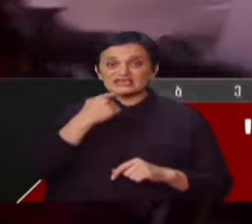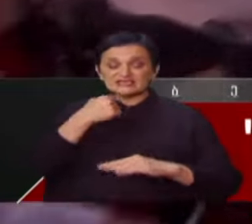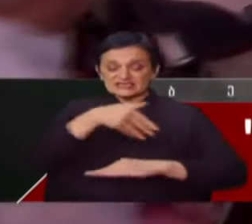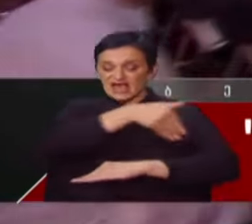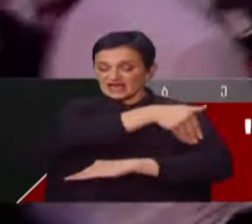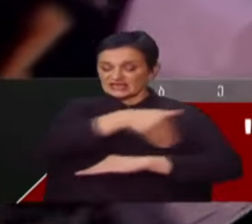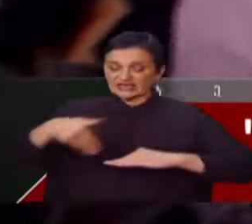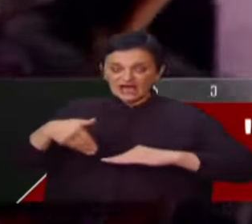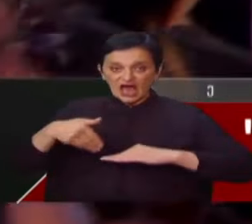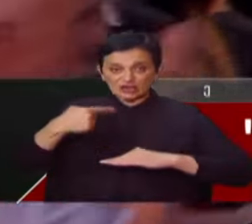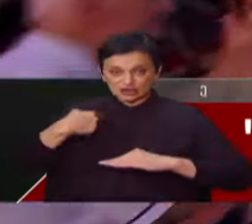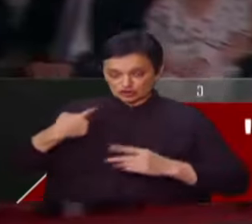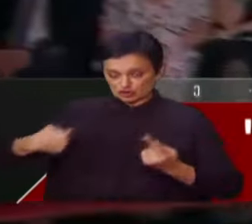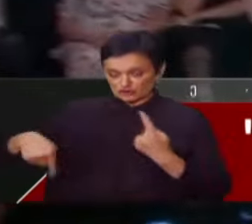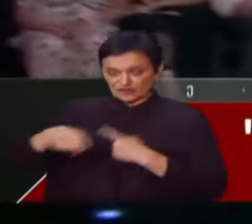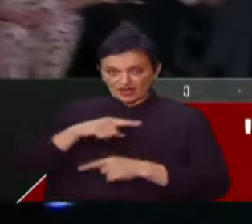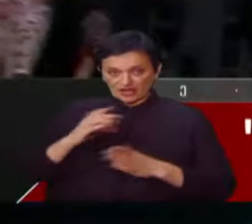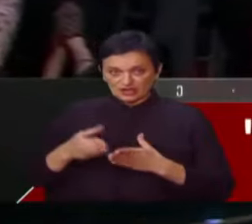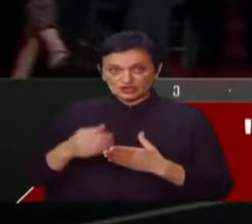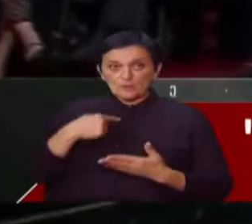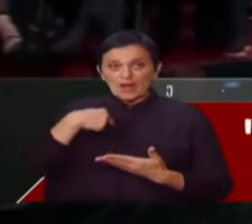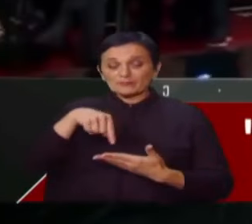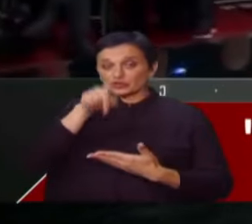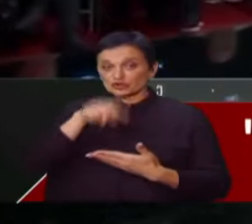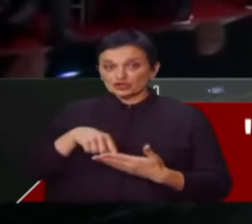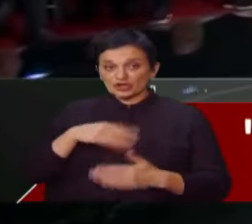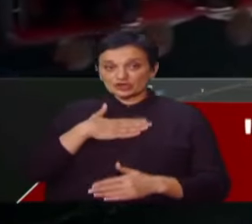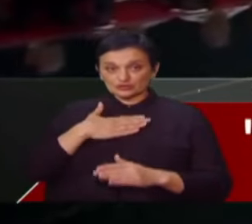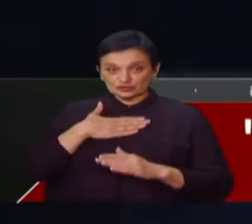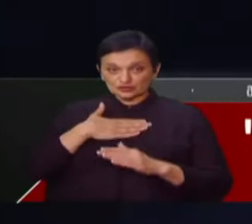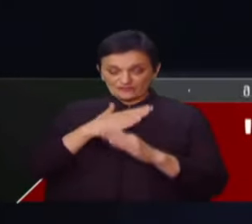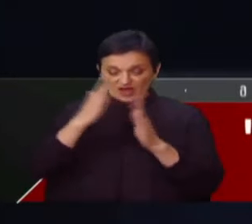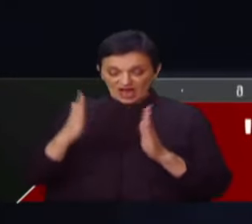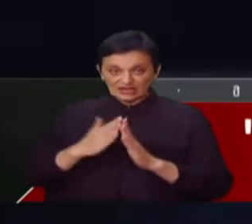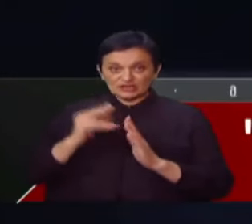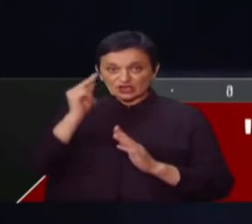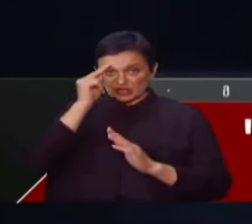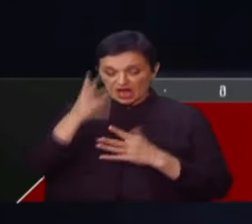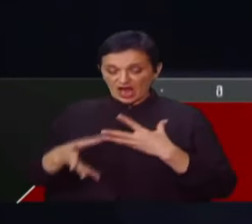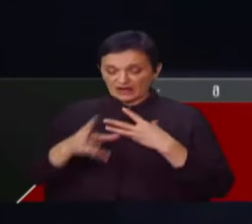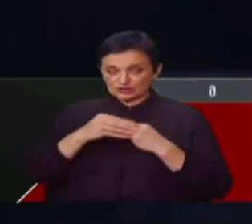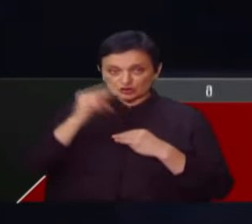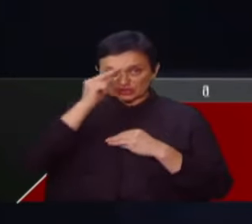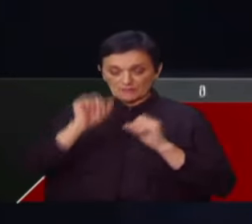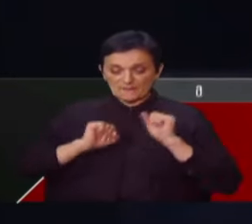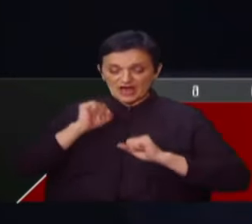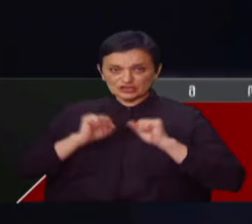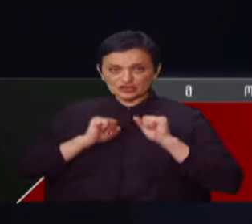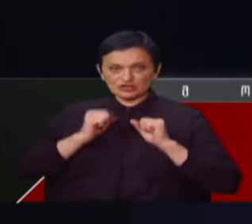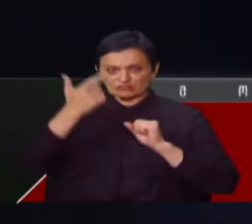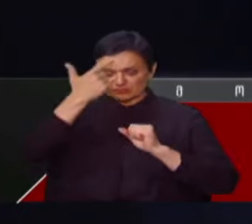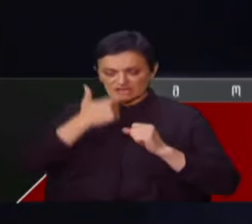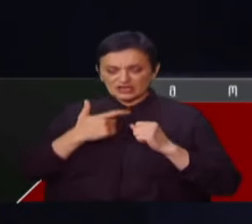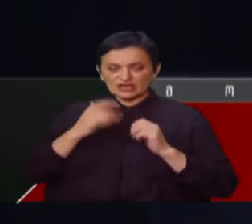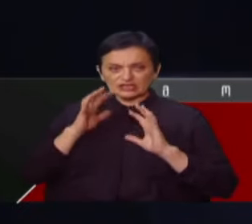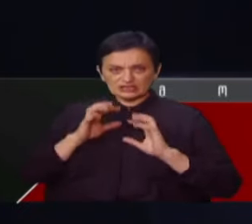ხაზი ყველა ჩვენგანისთვის. მე მჯერა ჩვენი ერთიანი მეცადინეობით, ჩვენი თავდადებით ეს დღე